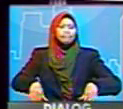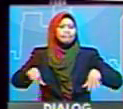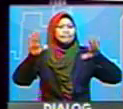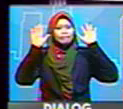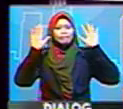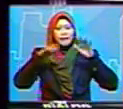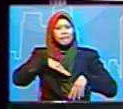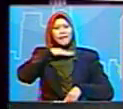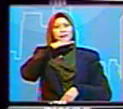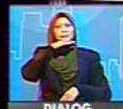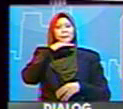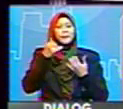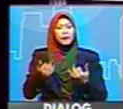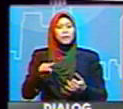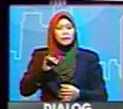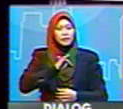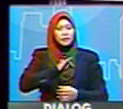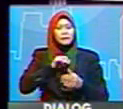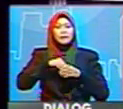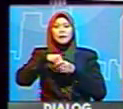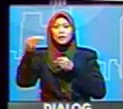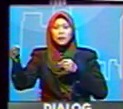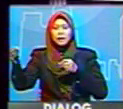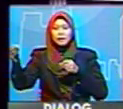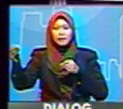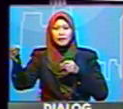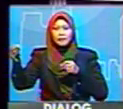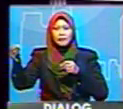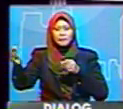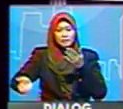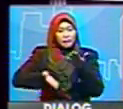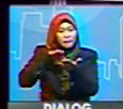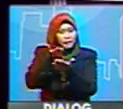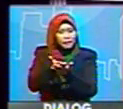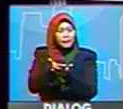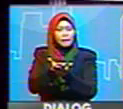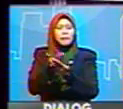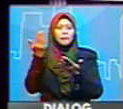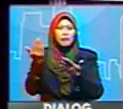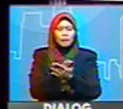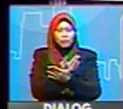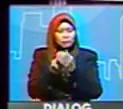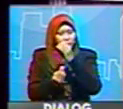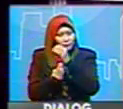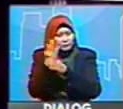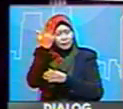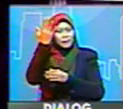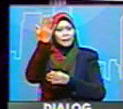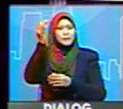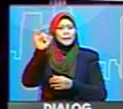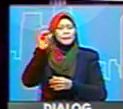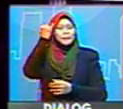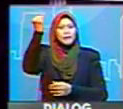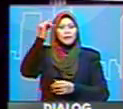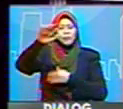perkara ini tiba-tiba saya mengeluarkan saranan ianya bertemu jadi itu tiba-tiba Mencetuskan satu fenomena yang